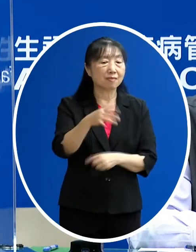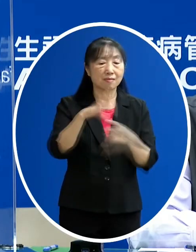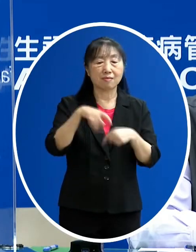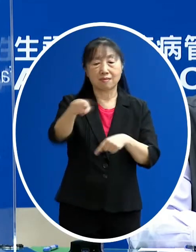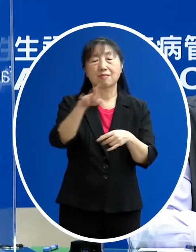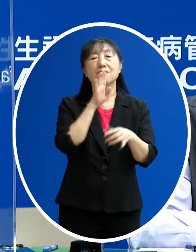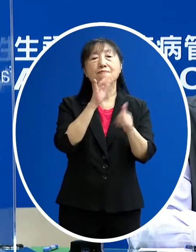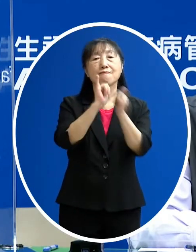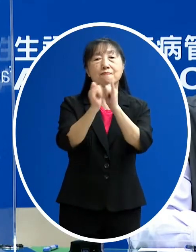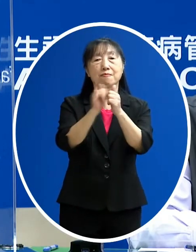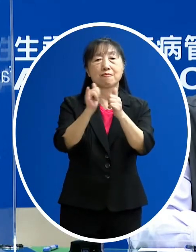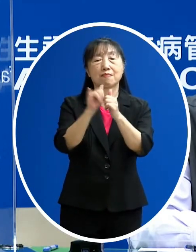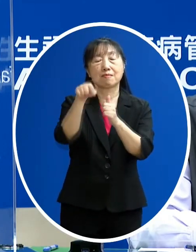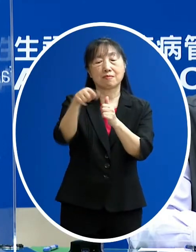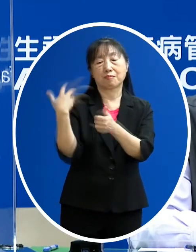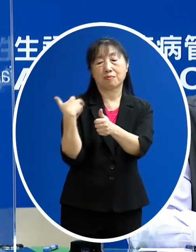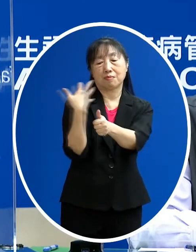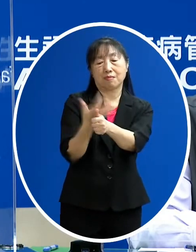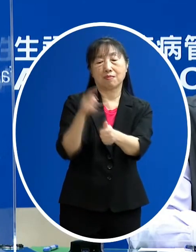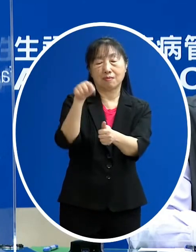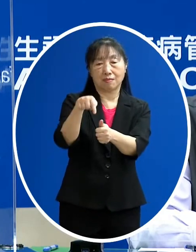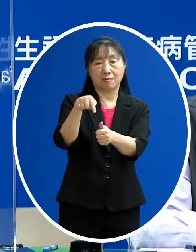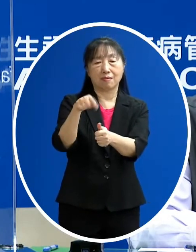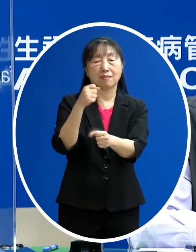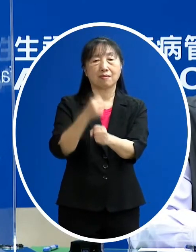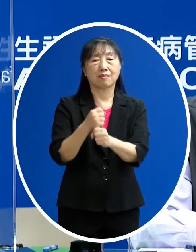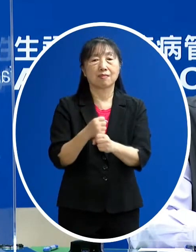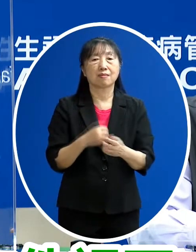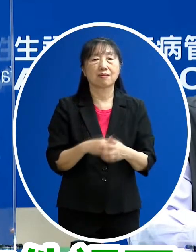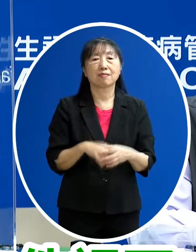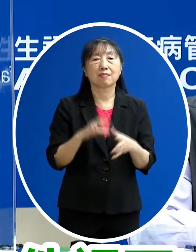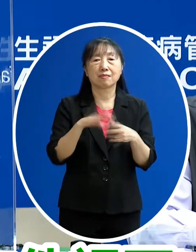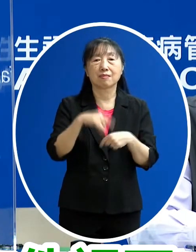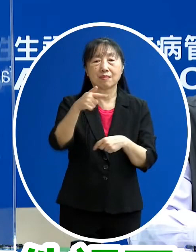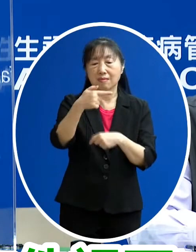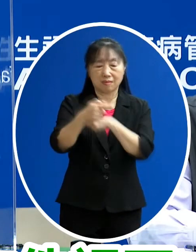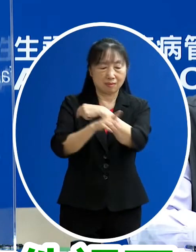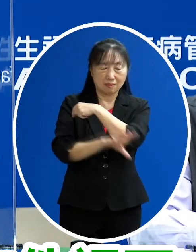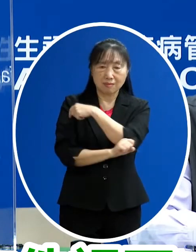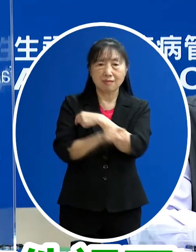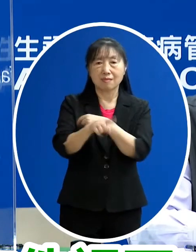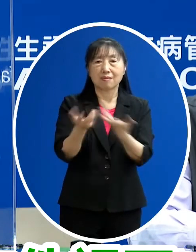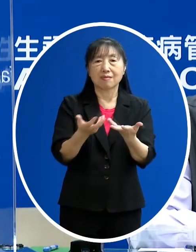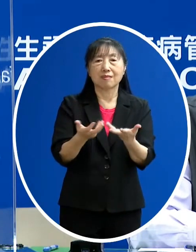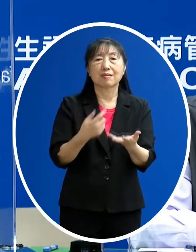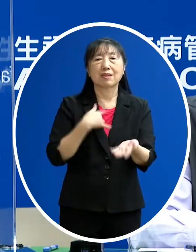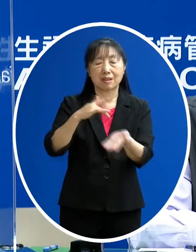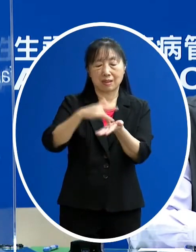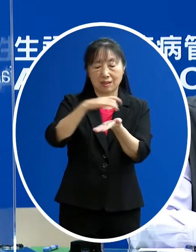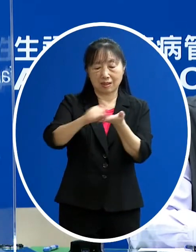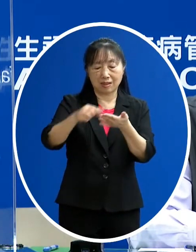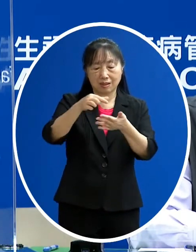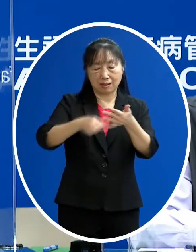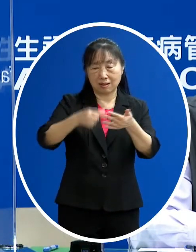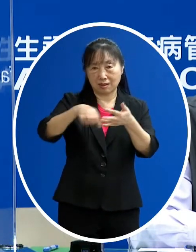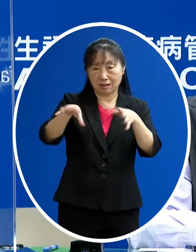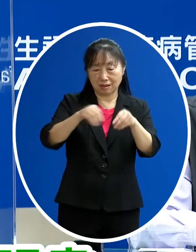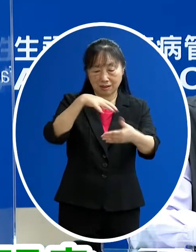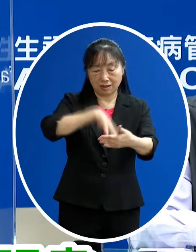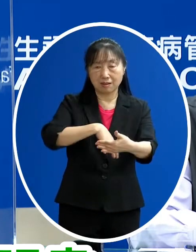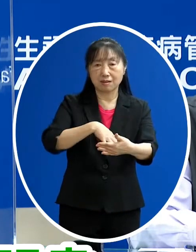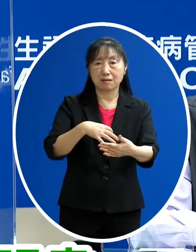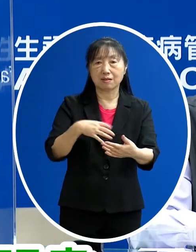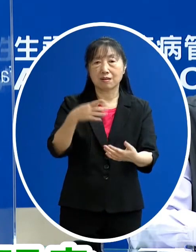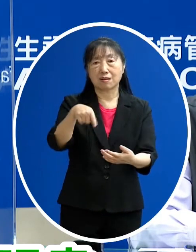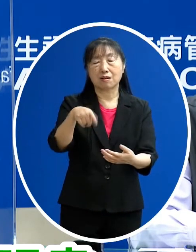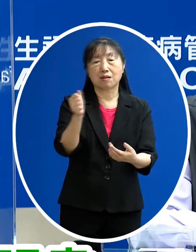的，就是委外民间，然后做的清楚很清楚，我们在招标的文件里面，就是那种公